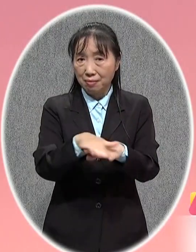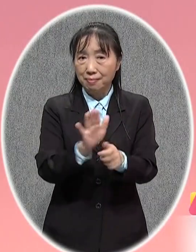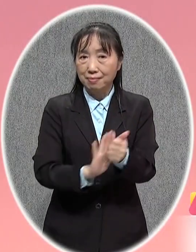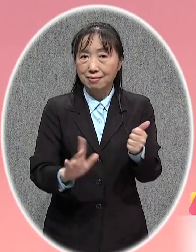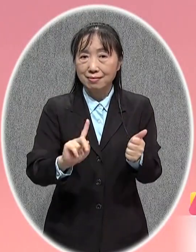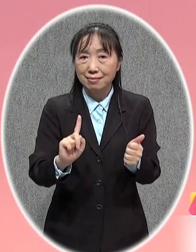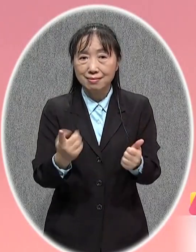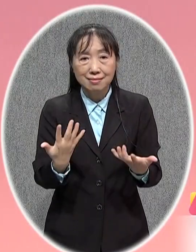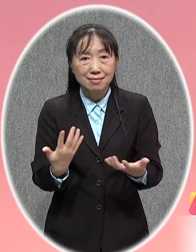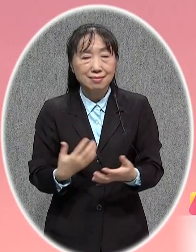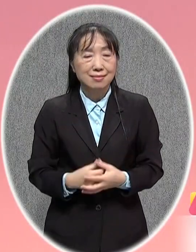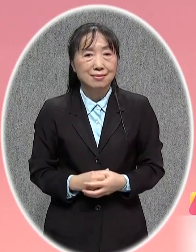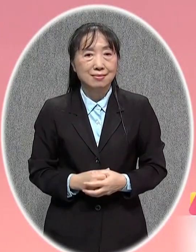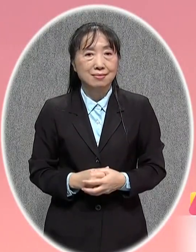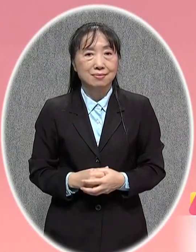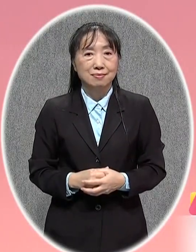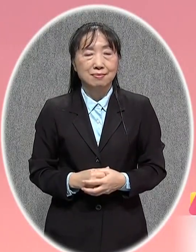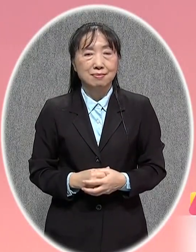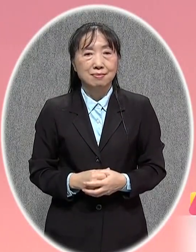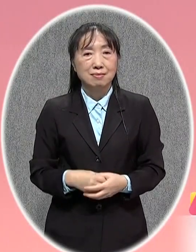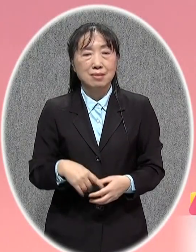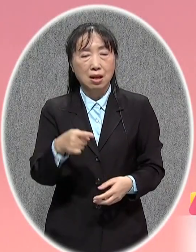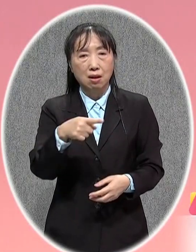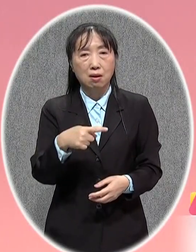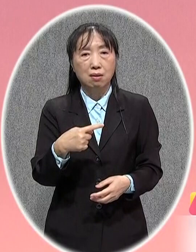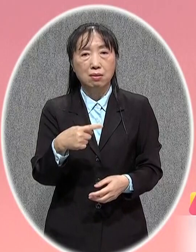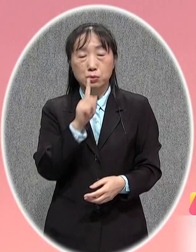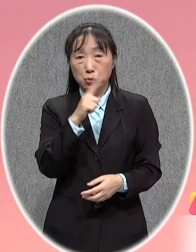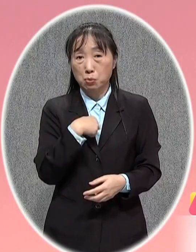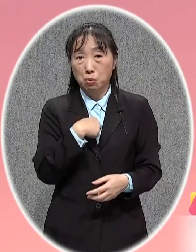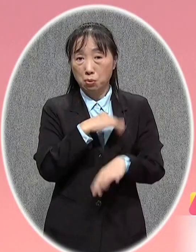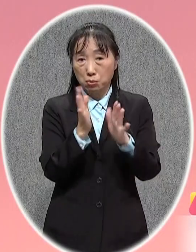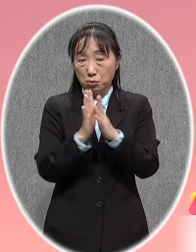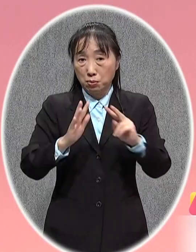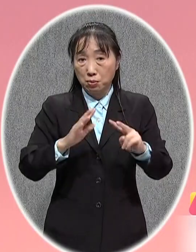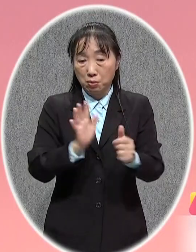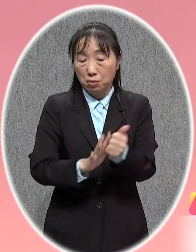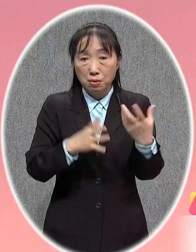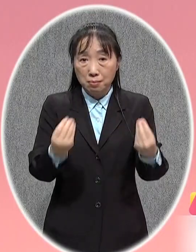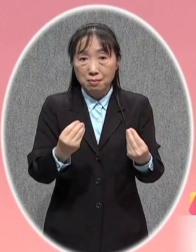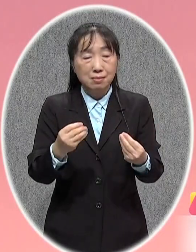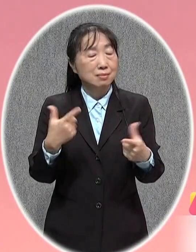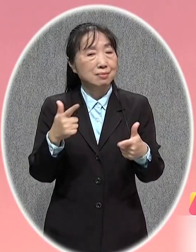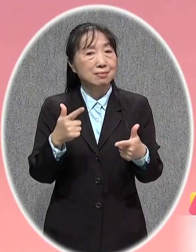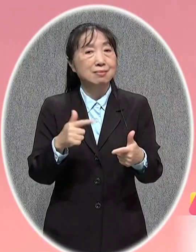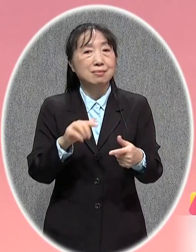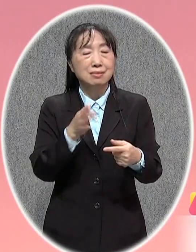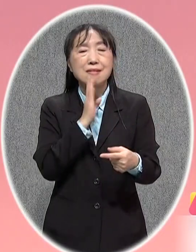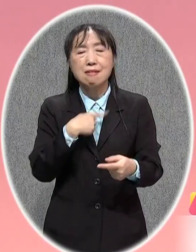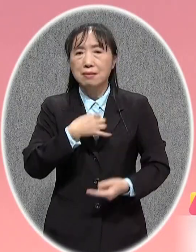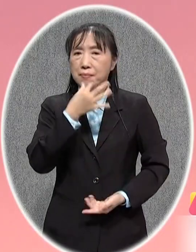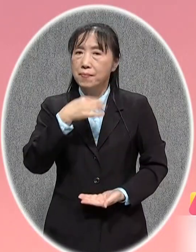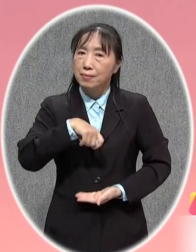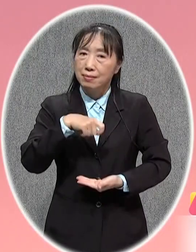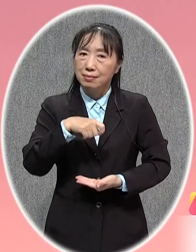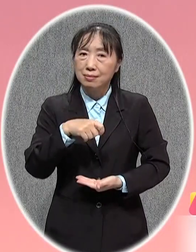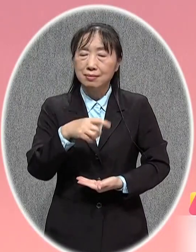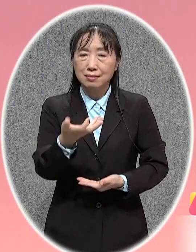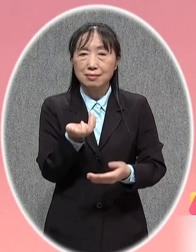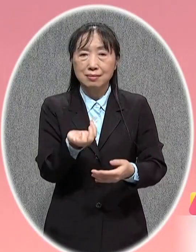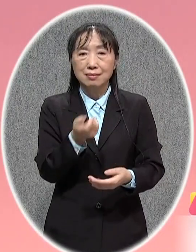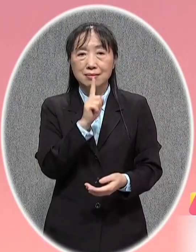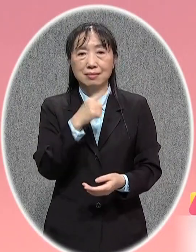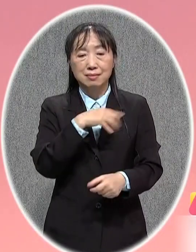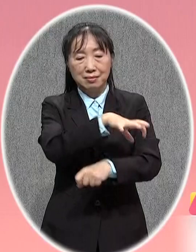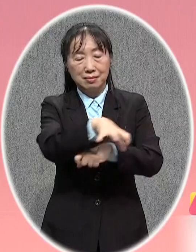响？好，其实我不敢说没有，但是呢，这样子的担忧，我们是不是一样要跟刚刚提到的不